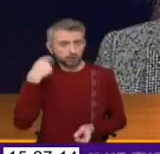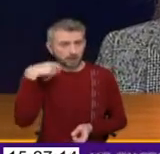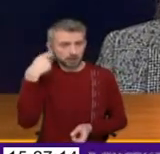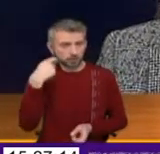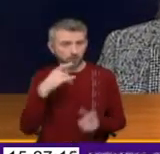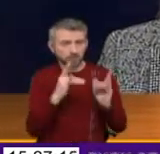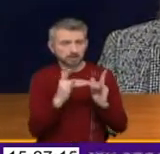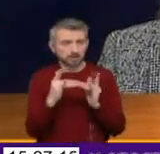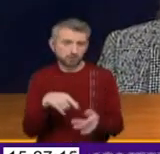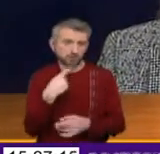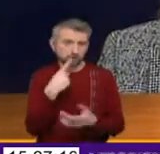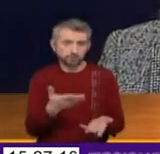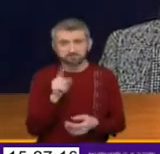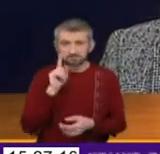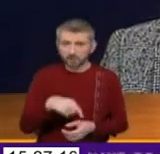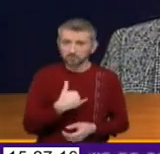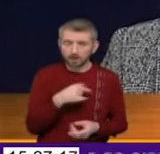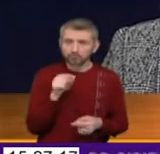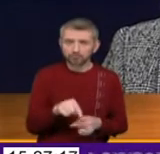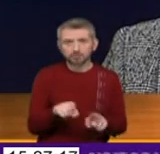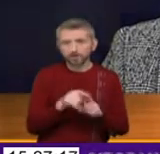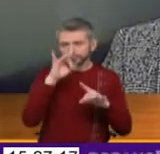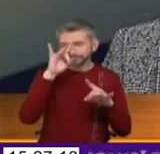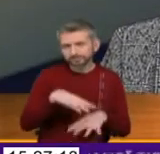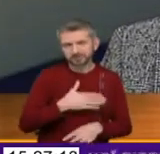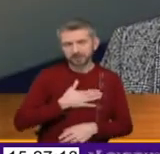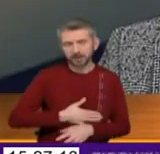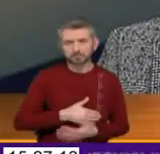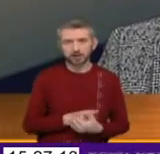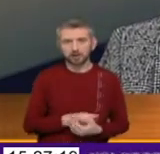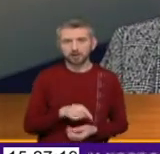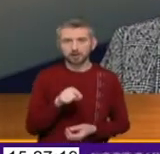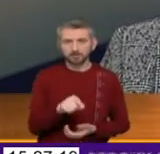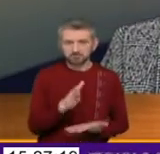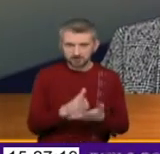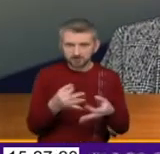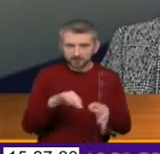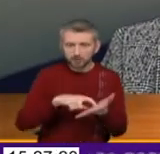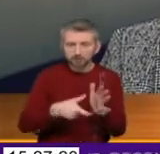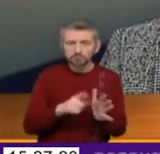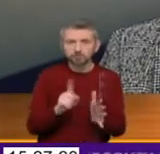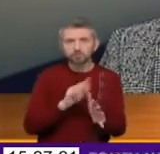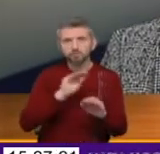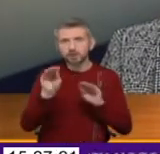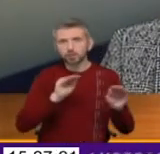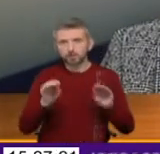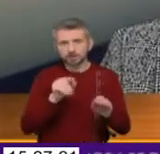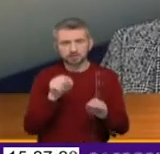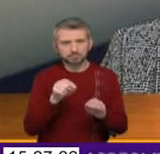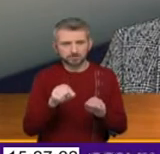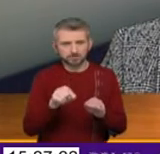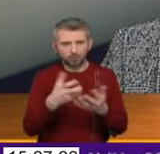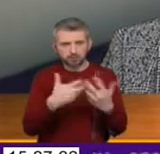Дарницького інтернату і кажу: ви знаєте, у нас тут така несподіванка приємна. Чи ви маєте вільну кімнату для того, щоб встановити це